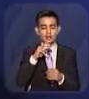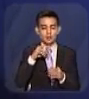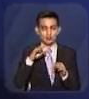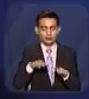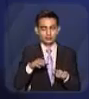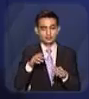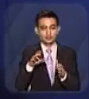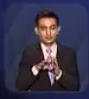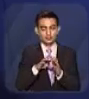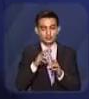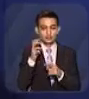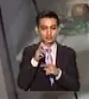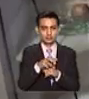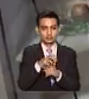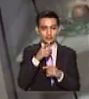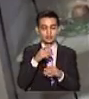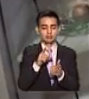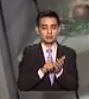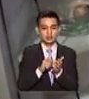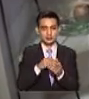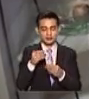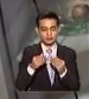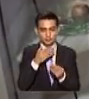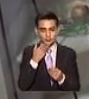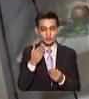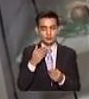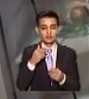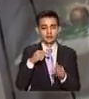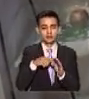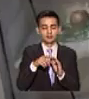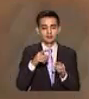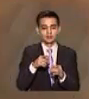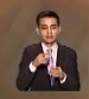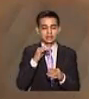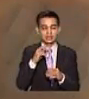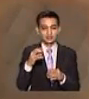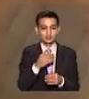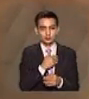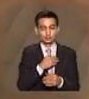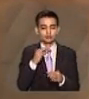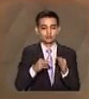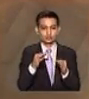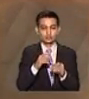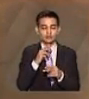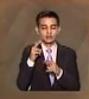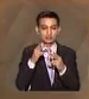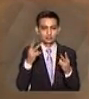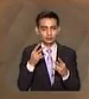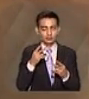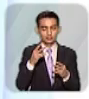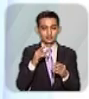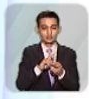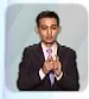за несвоевременную оплату пенсионных и социальных отчислений. Последний шанс исправить ИИН – обратиться в суд. Но в практике